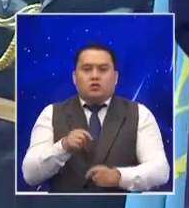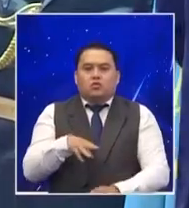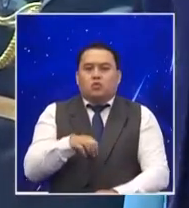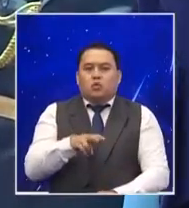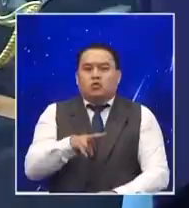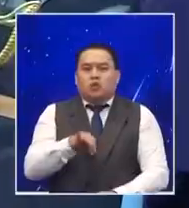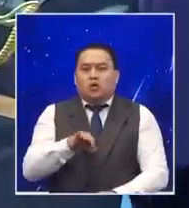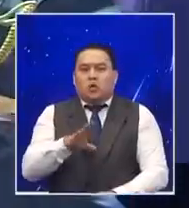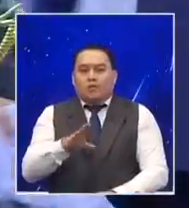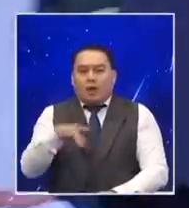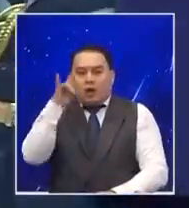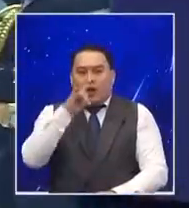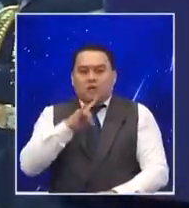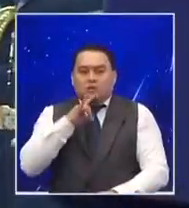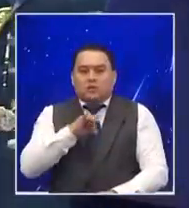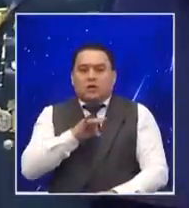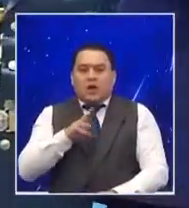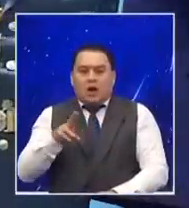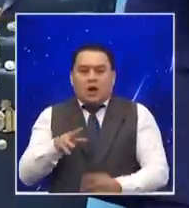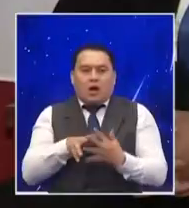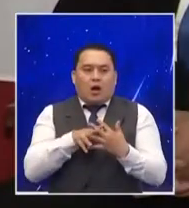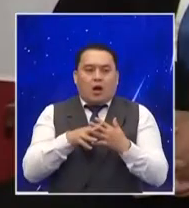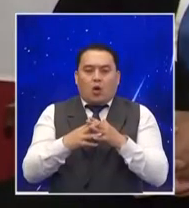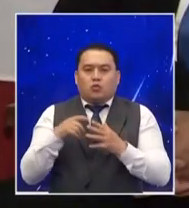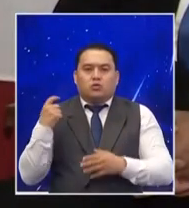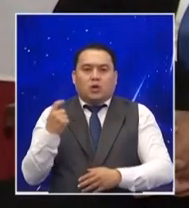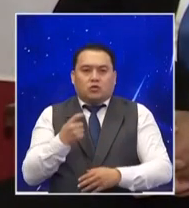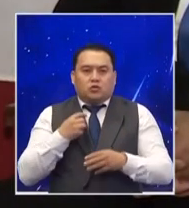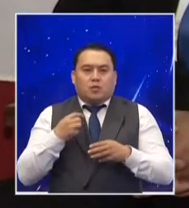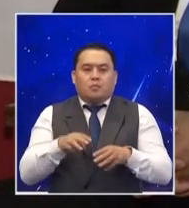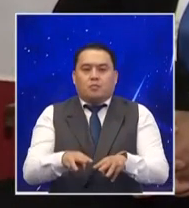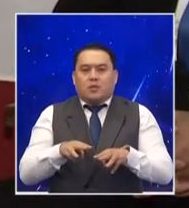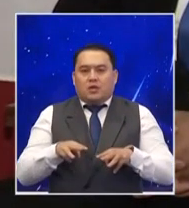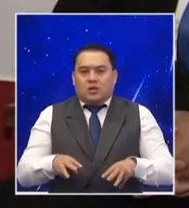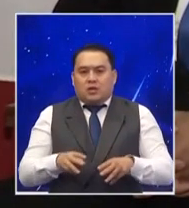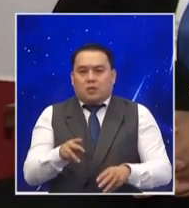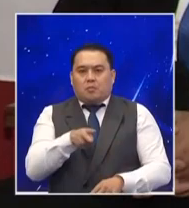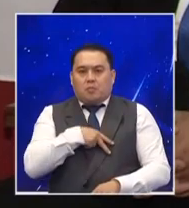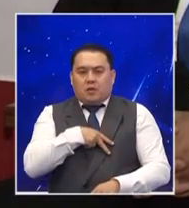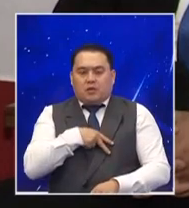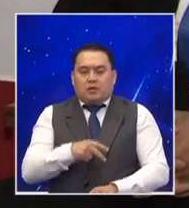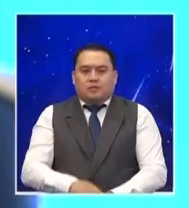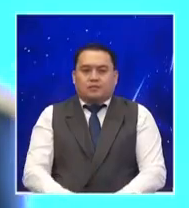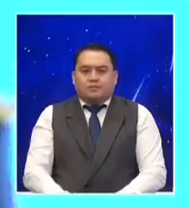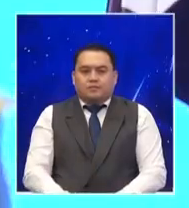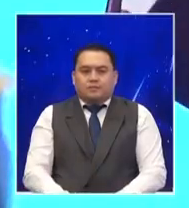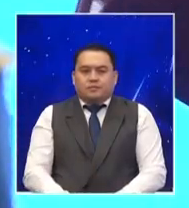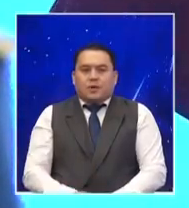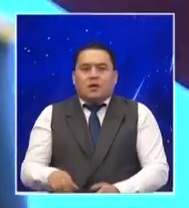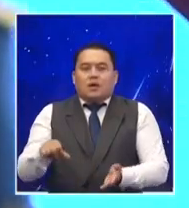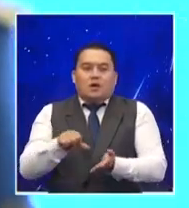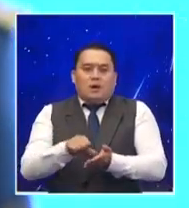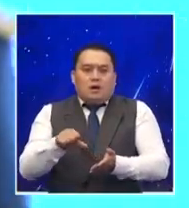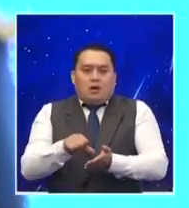Мұхтар Исағұлұлы Қазақстан Республикасы ауыл шаруашылығы министрлігінің еңбек ардагері медалін кеудесіне тақты. Жиынға